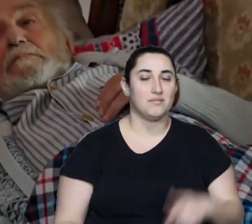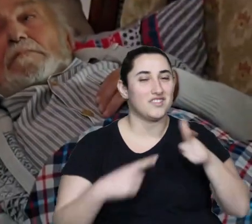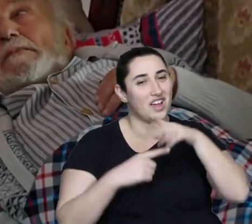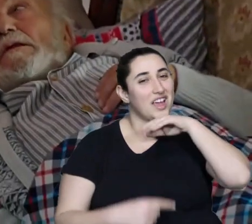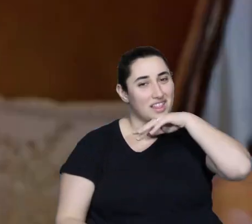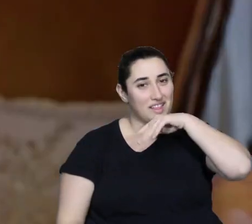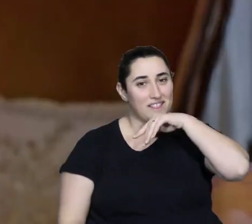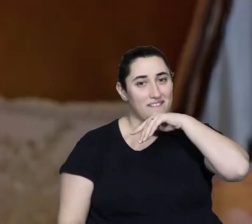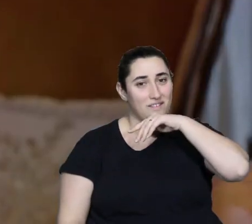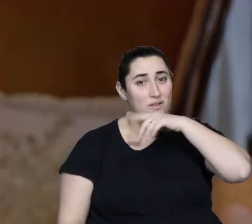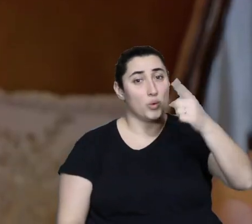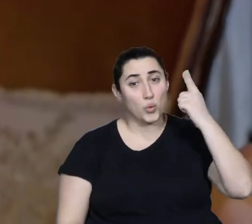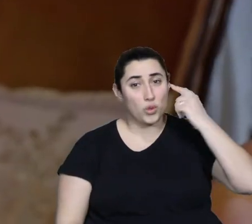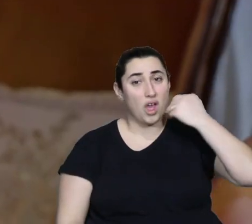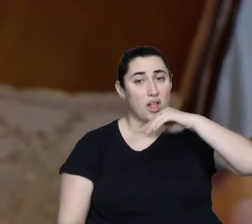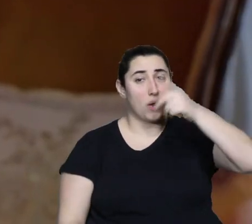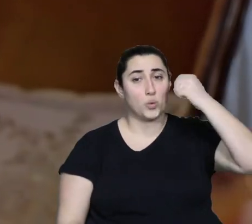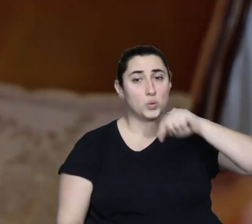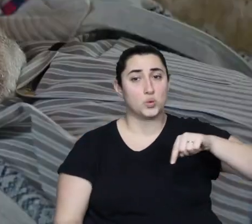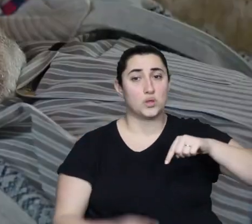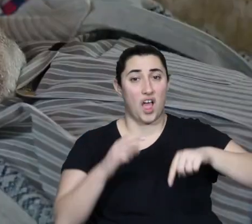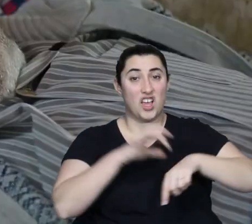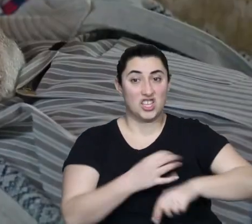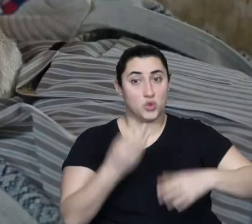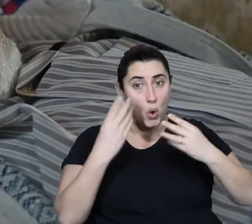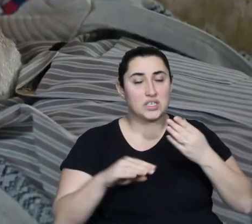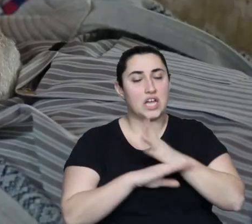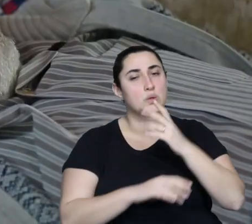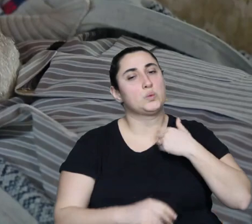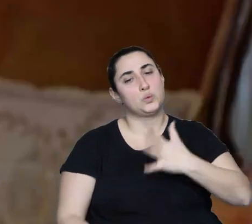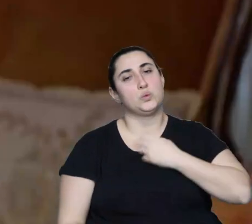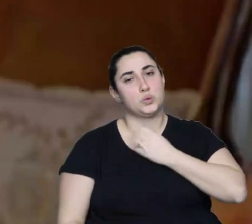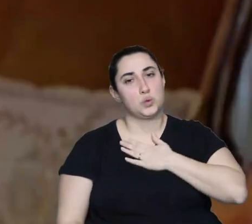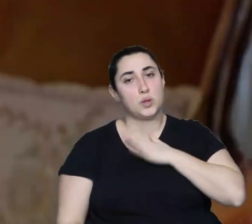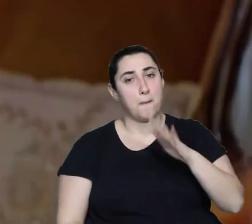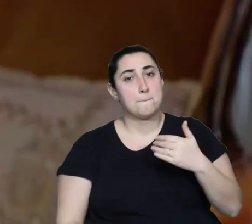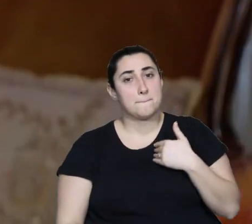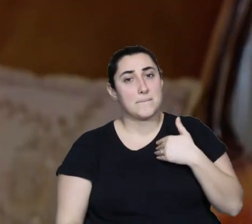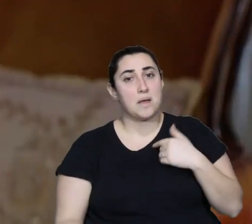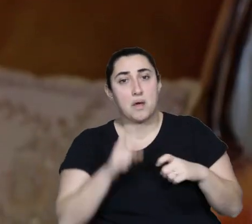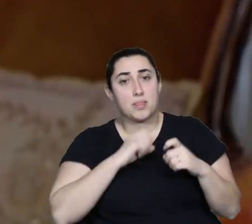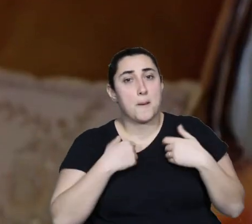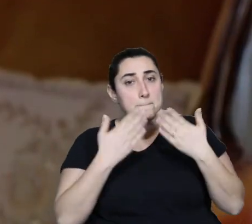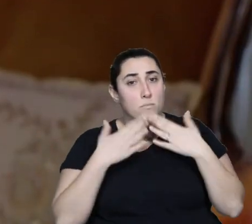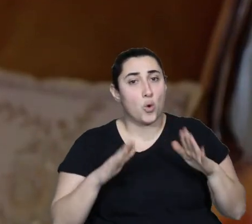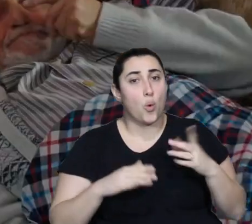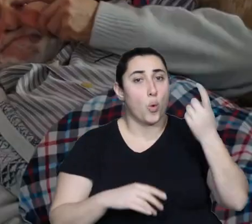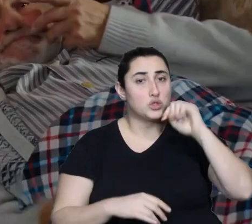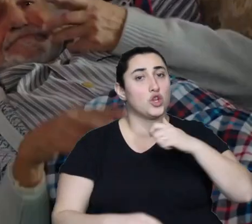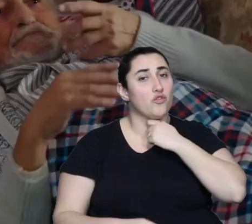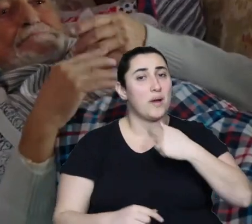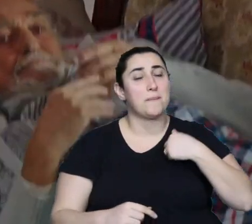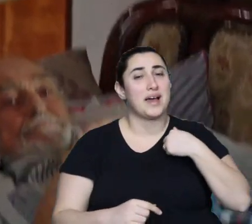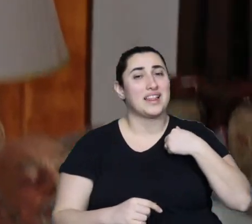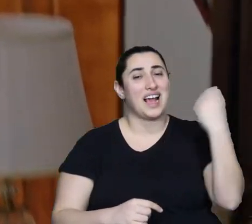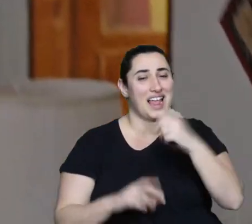Faik dede, duyduğunuz yalanlar yüzünden bu hale geldiyseniz gerçekten üzgünüm. Ama benim bir hatam yok. O yüzden lütfen